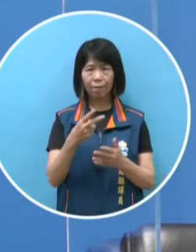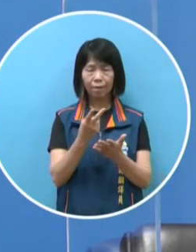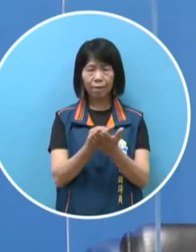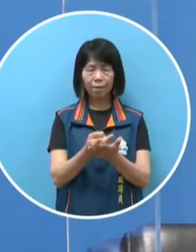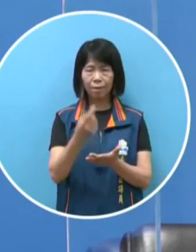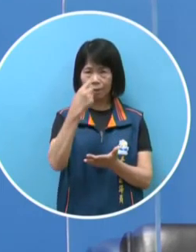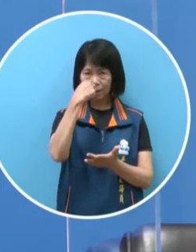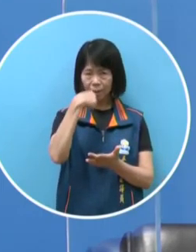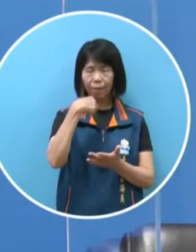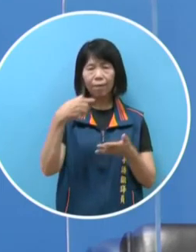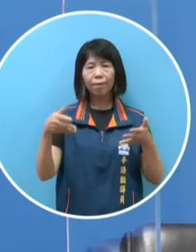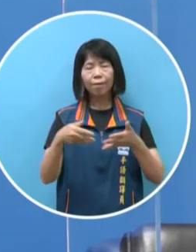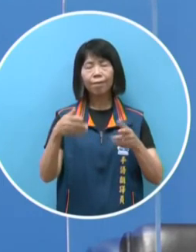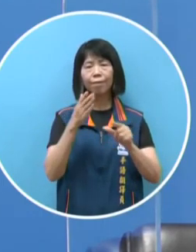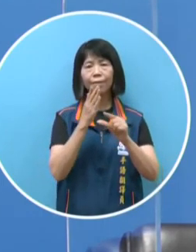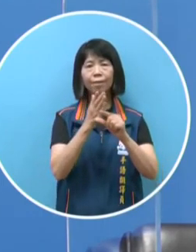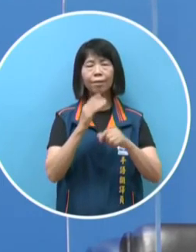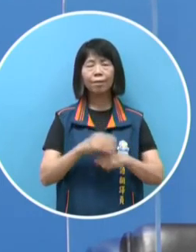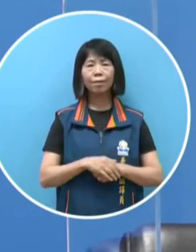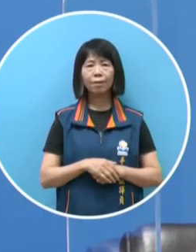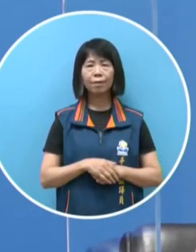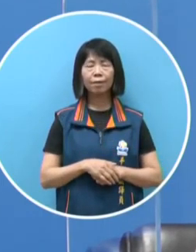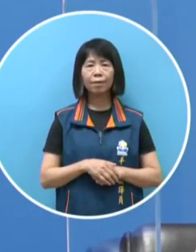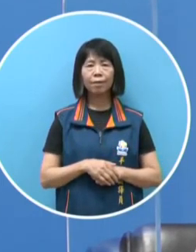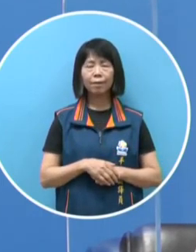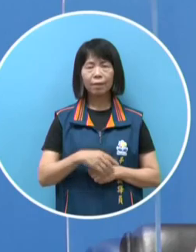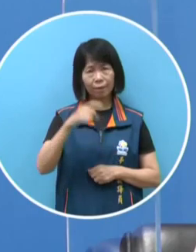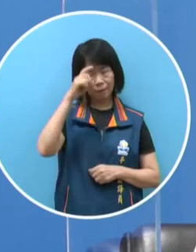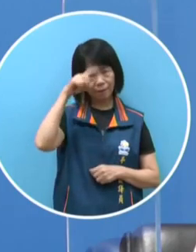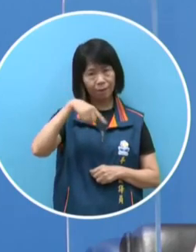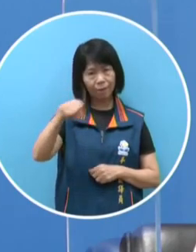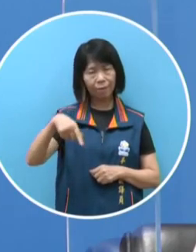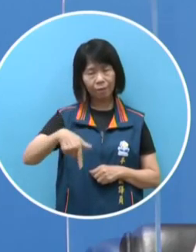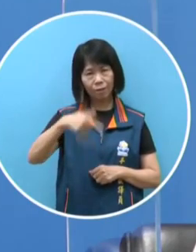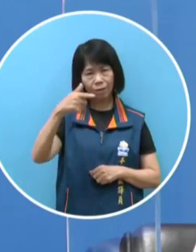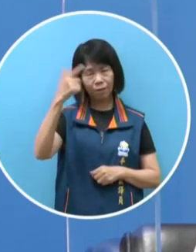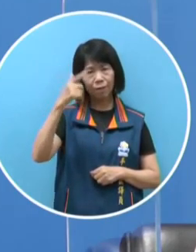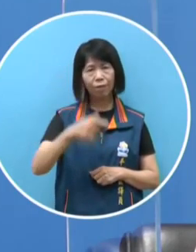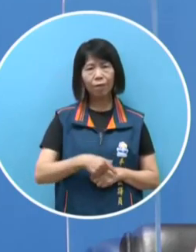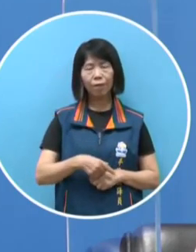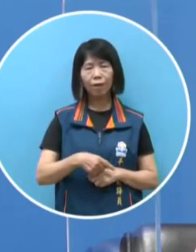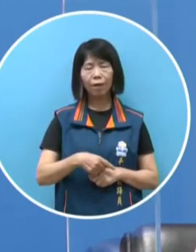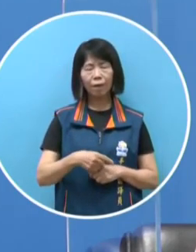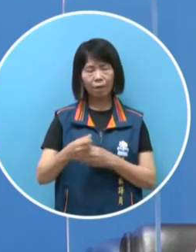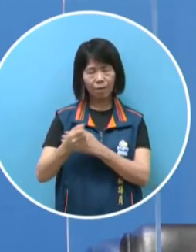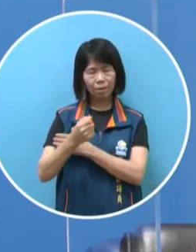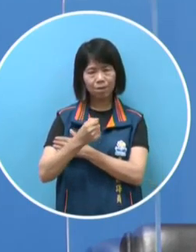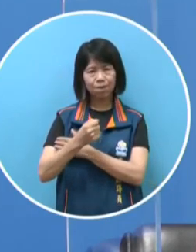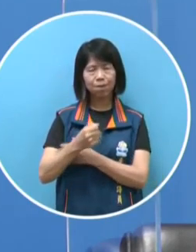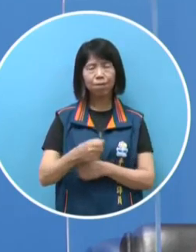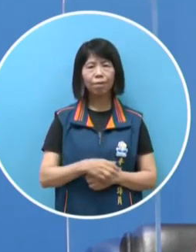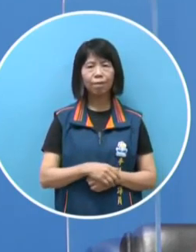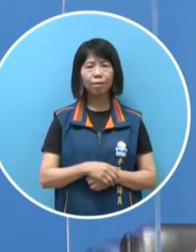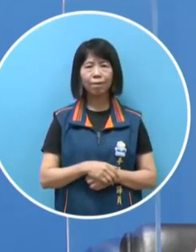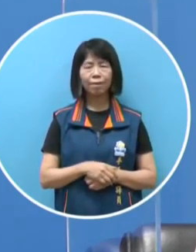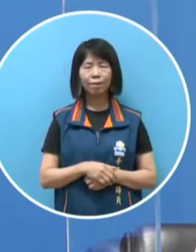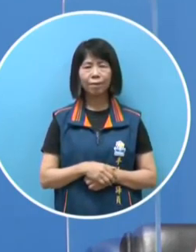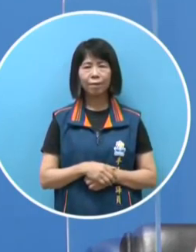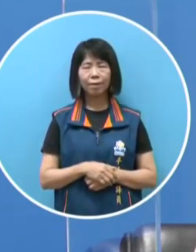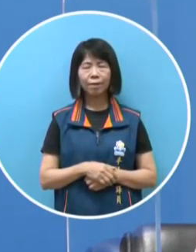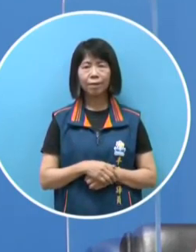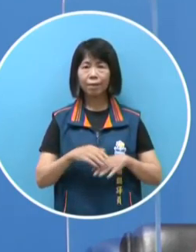管的治疗，那我们会希望他们能够生命能够继续延续下去。那所以呢，很显